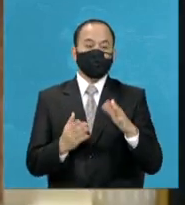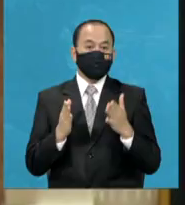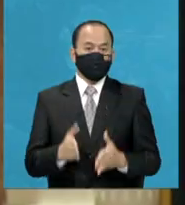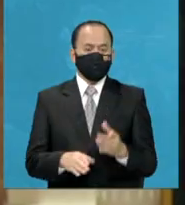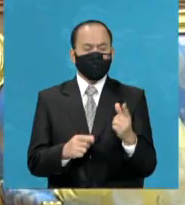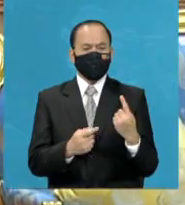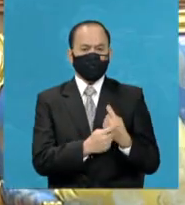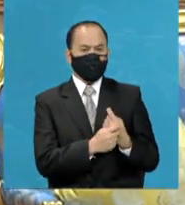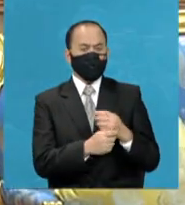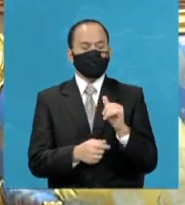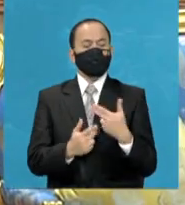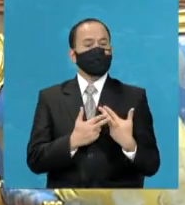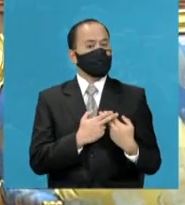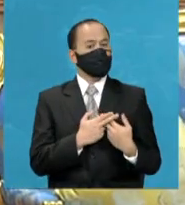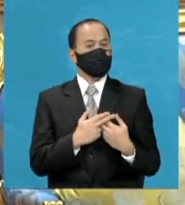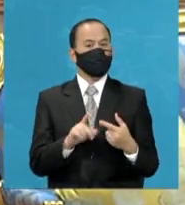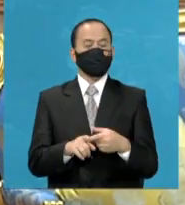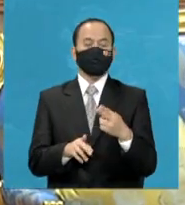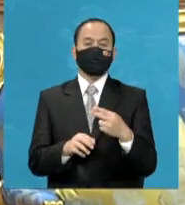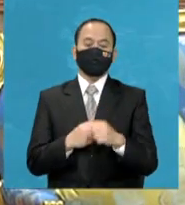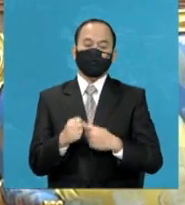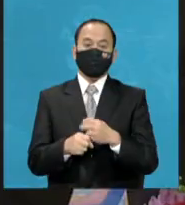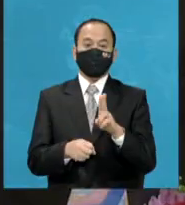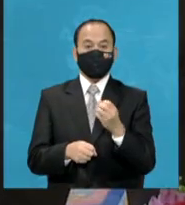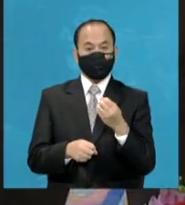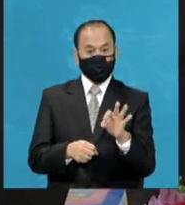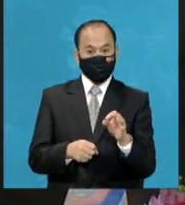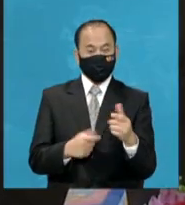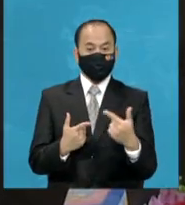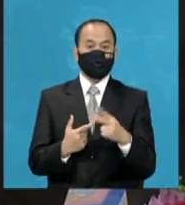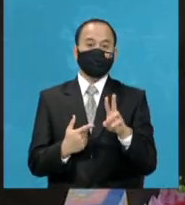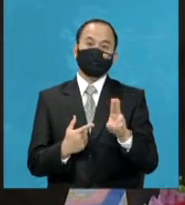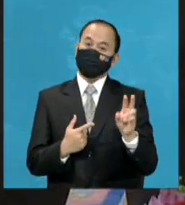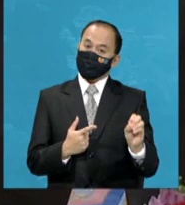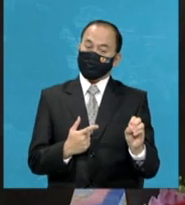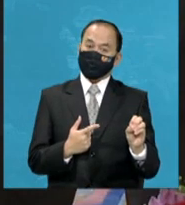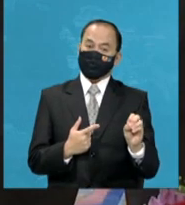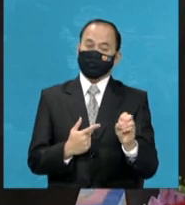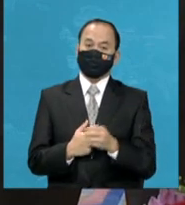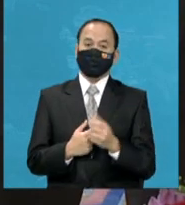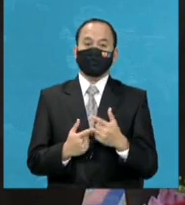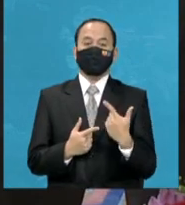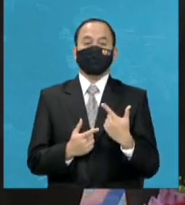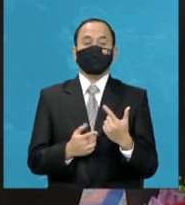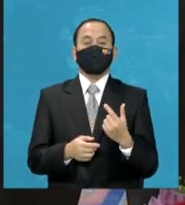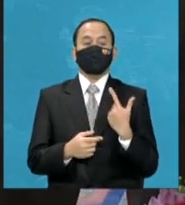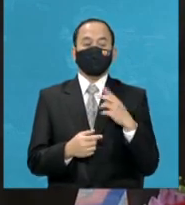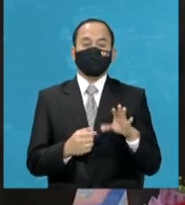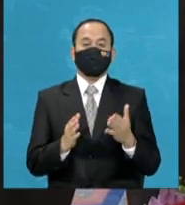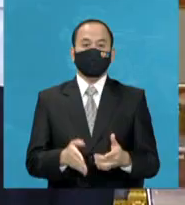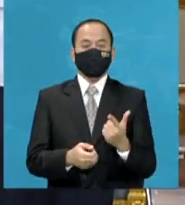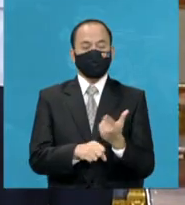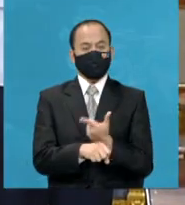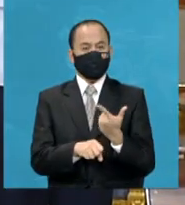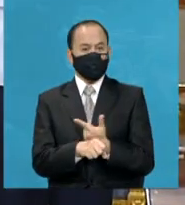eddb dari tahun 2019 hingga 2020 komandan Institut latihan eddb pada tahun